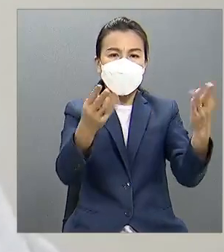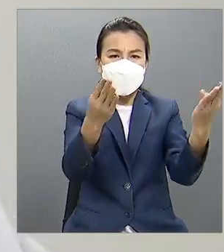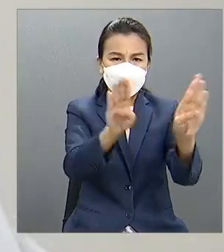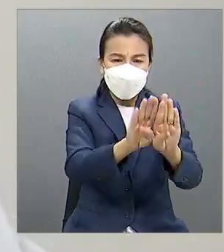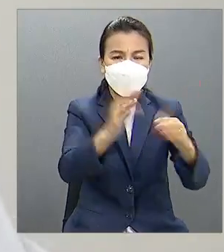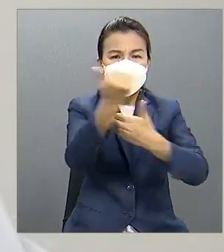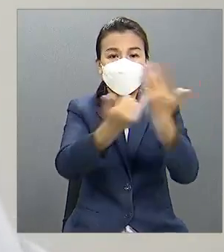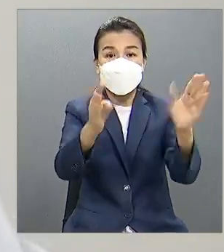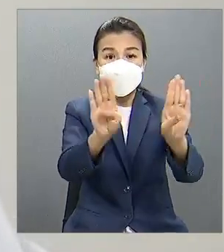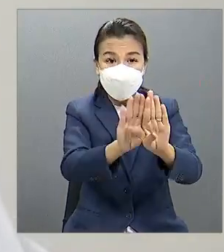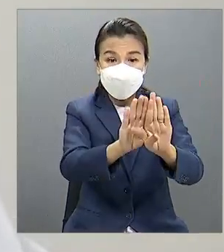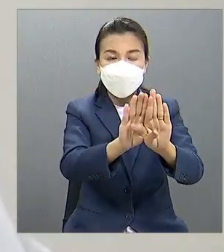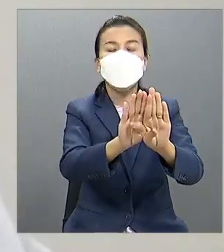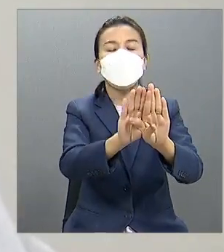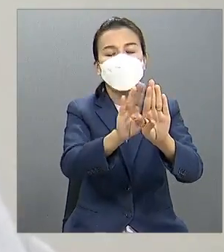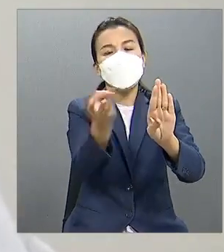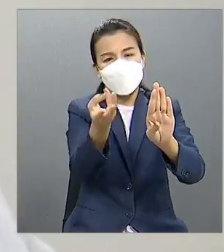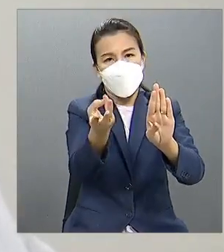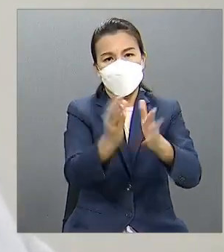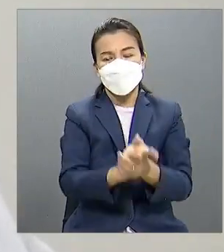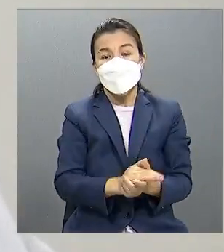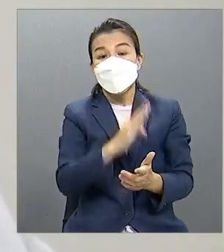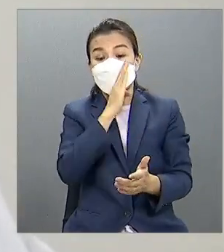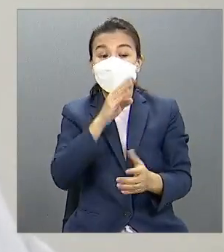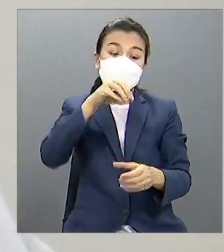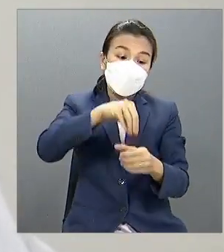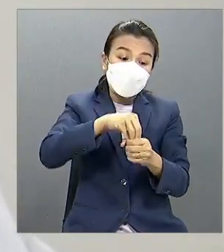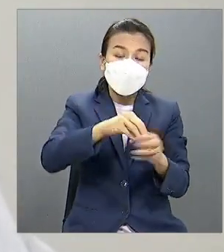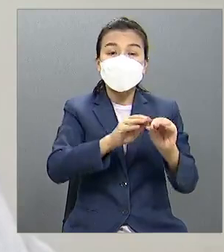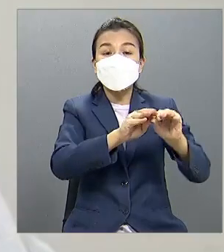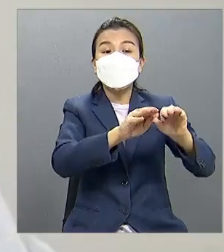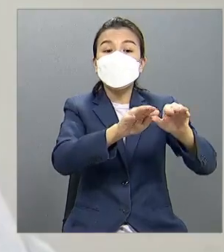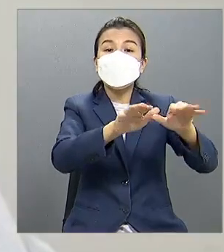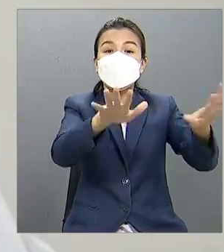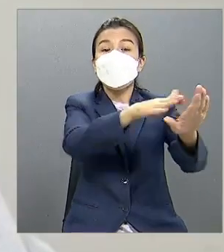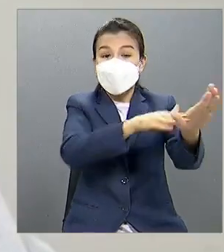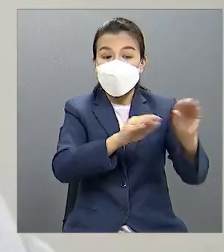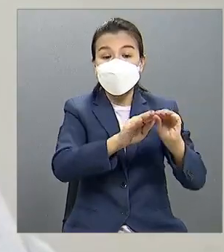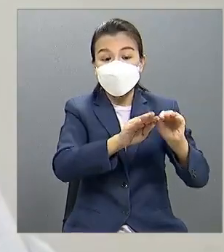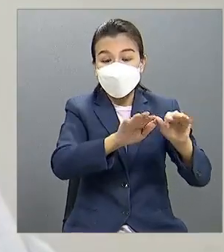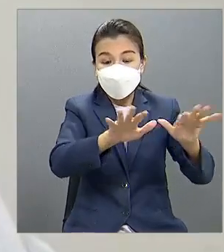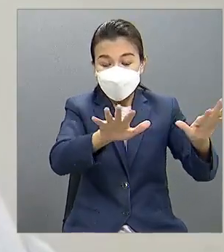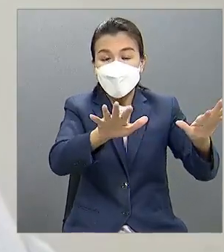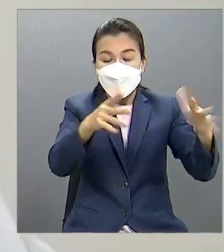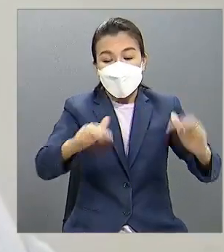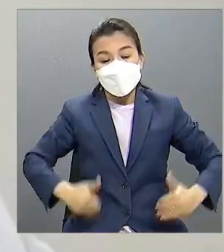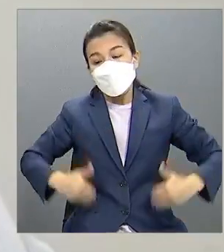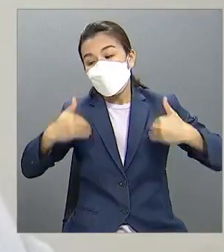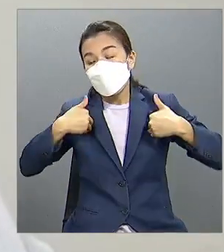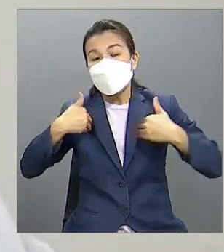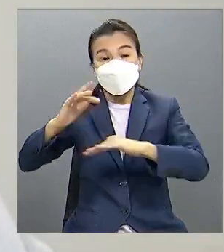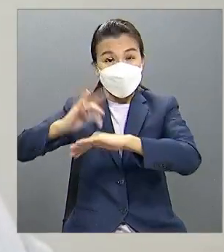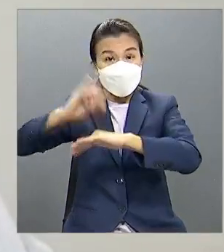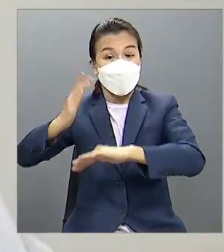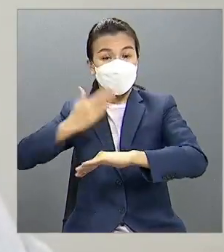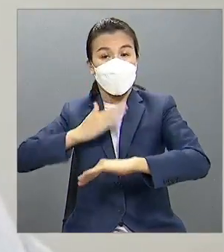มกับโอไมครอนไปเรื่อยๆจนกว่าจะมีวัคซีนที่จะป้องกันโอไมครอนได้ดีซึ่งน่าจะออกม